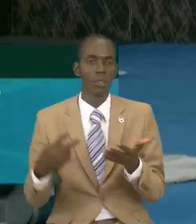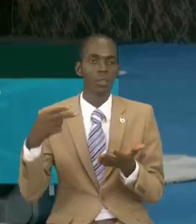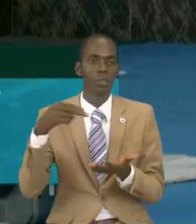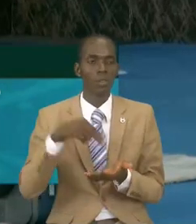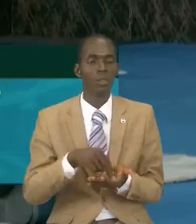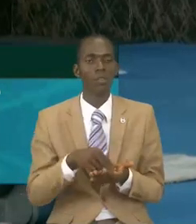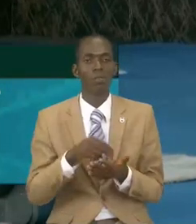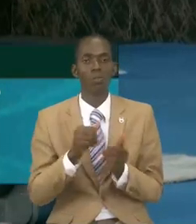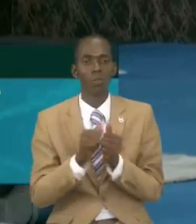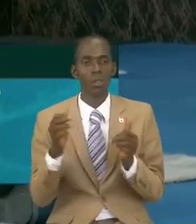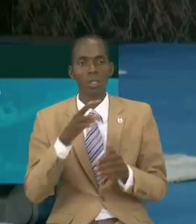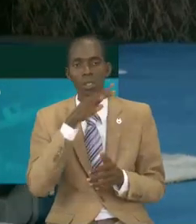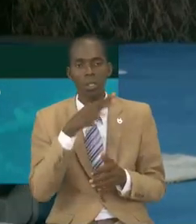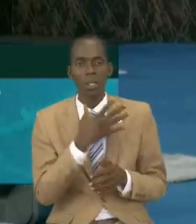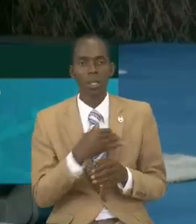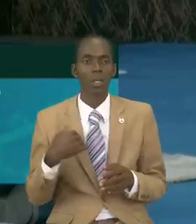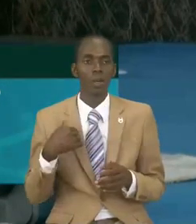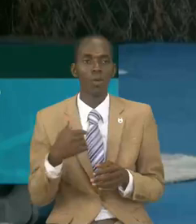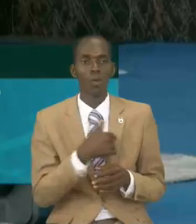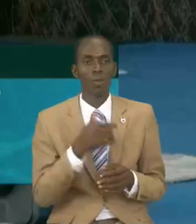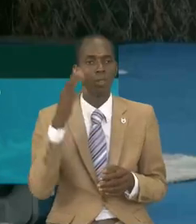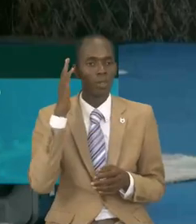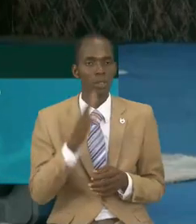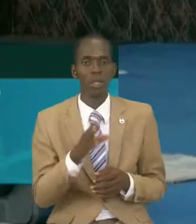ressusciteront incorruptibles et